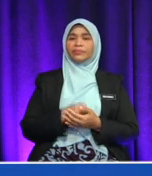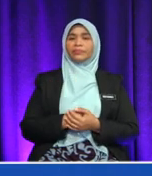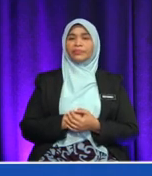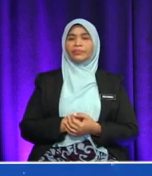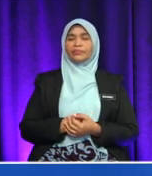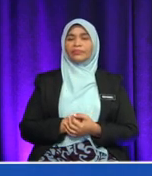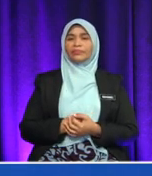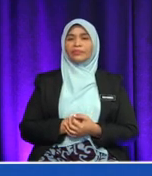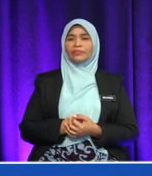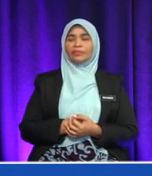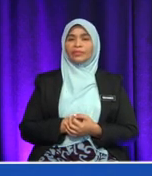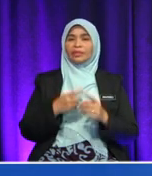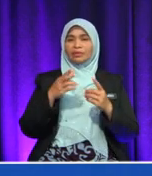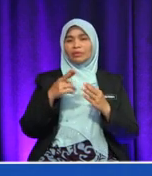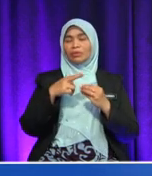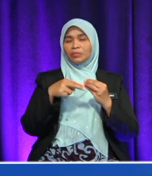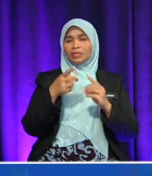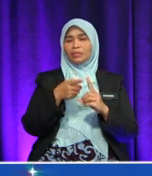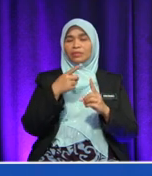itu rumusannya